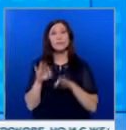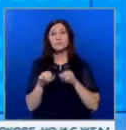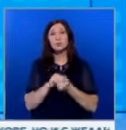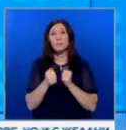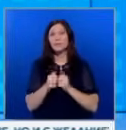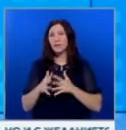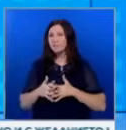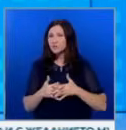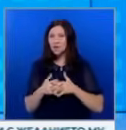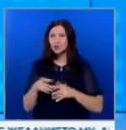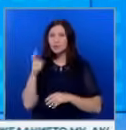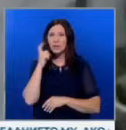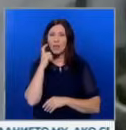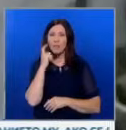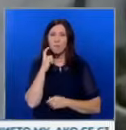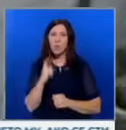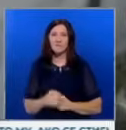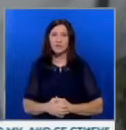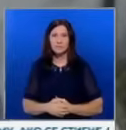в Съединените щати от Биляна Бонева.